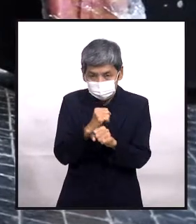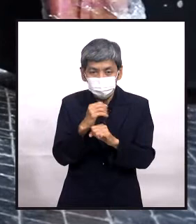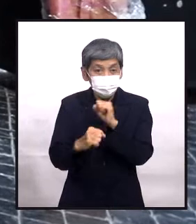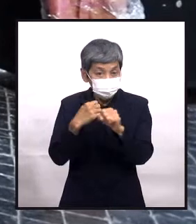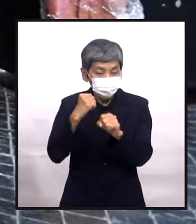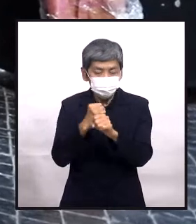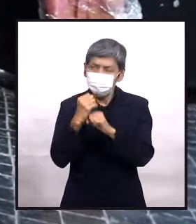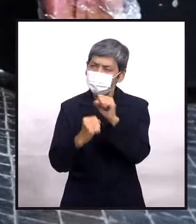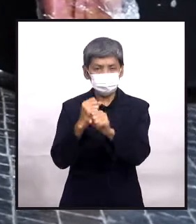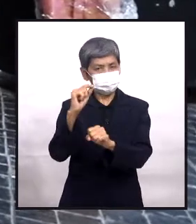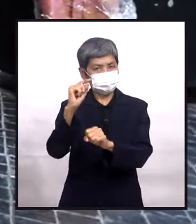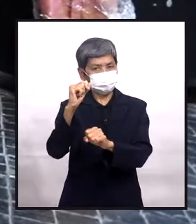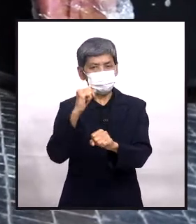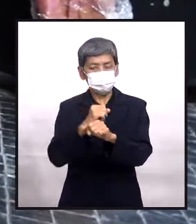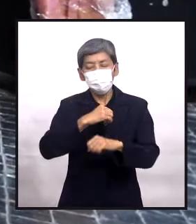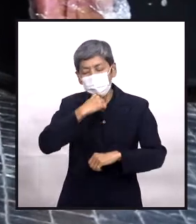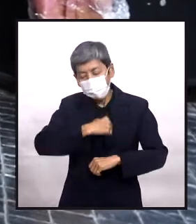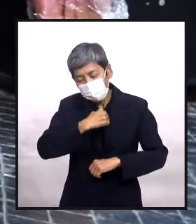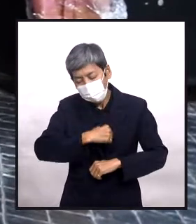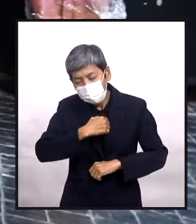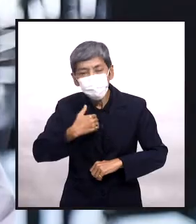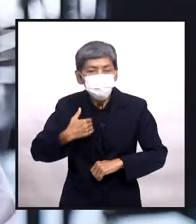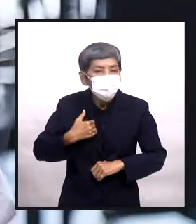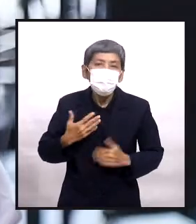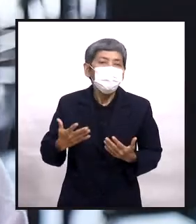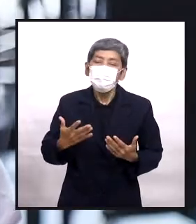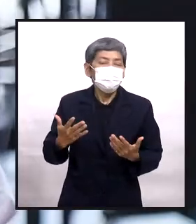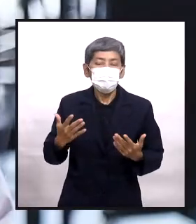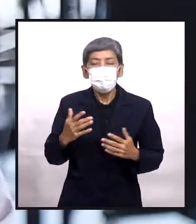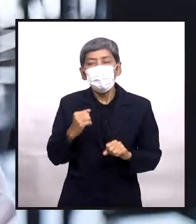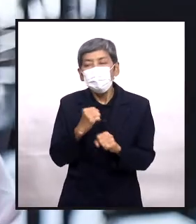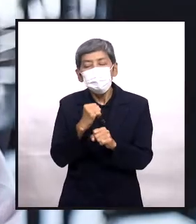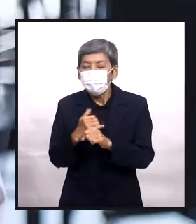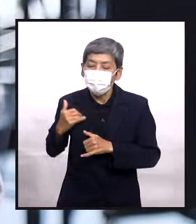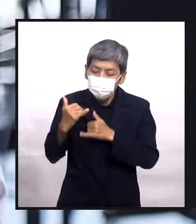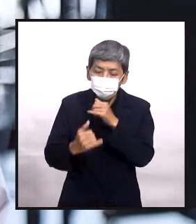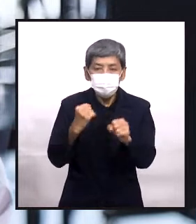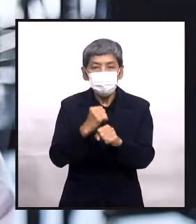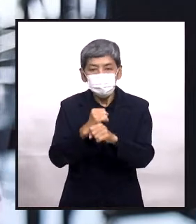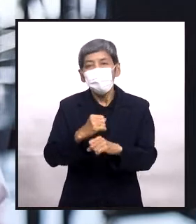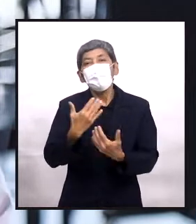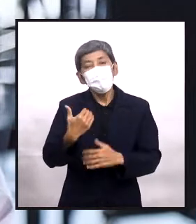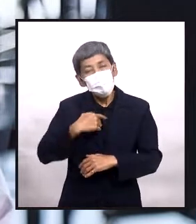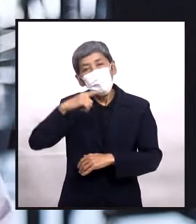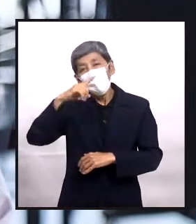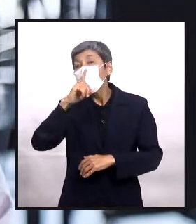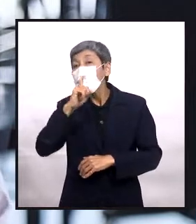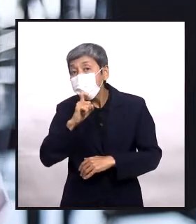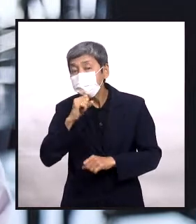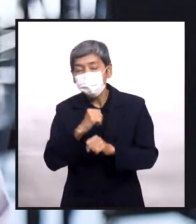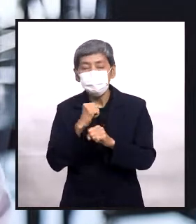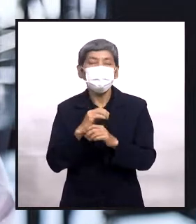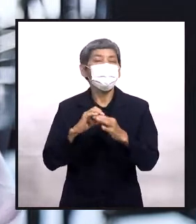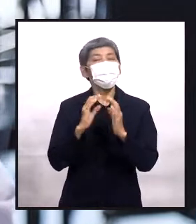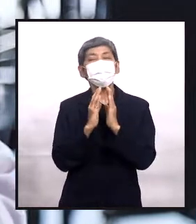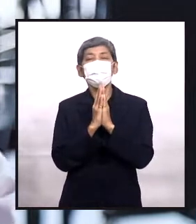ๆ10กว่าปีแล้วใช่ไหมเกือบ20ปีเริ่มสูงวัยแล้วไม่ไหวไม่ได้เกษียณแล้วไม่ได้ทำงานแล้วก็เลยมีวันสายวันอาทิตย์ด้วยเรียกว่ากิจกรรมสายธ